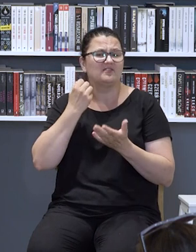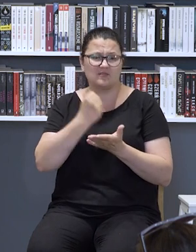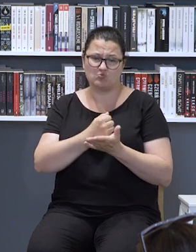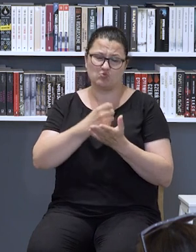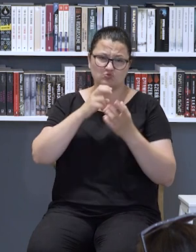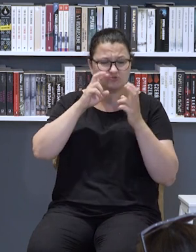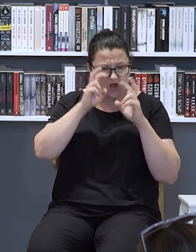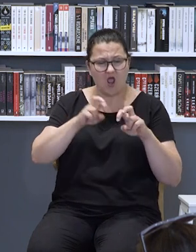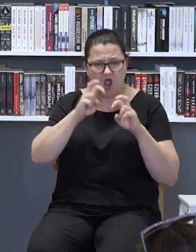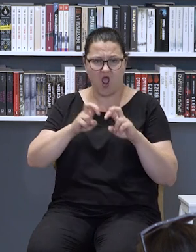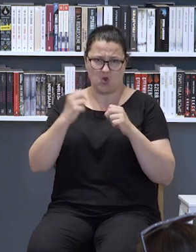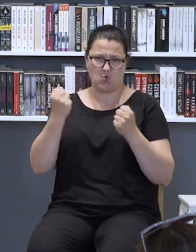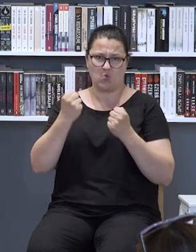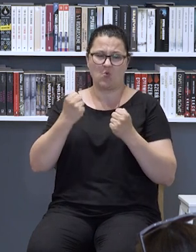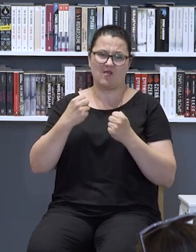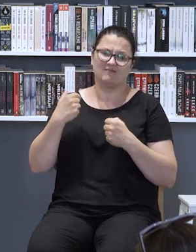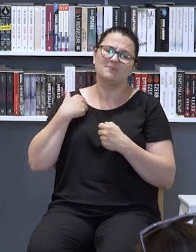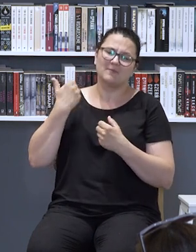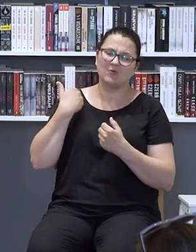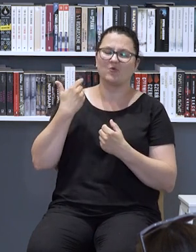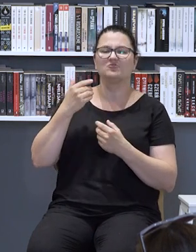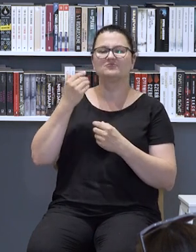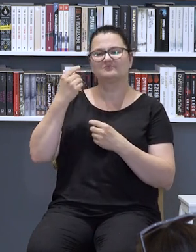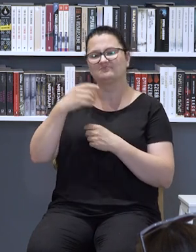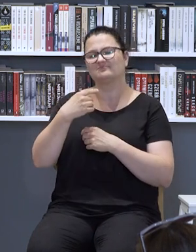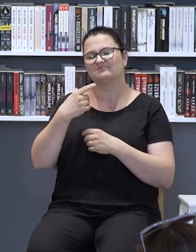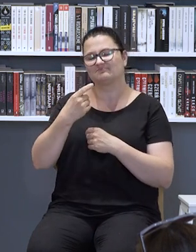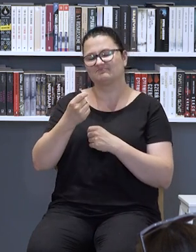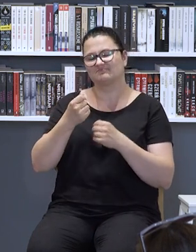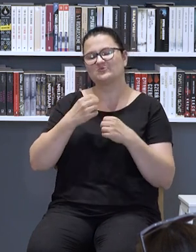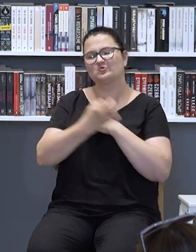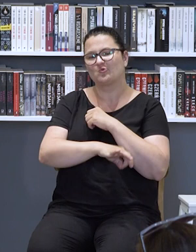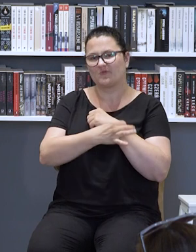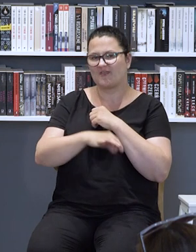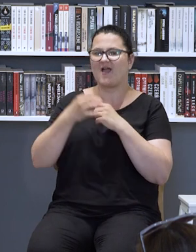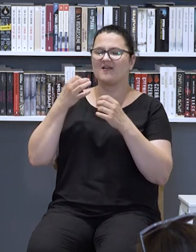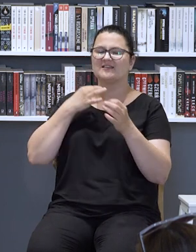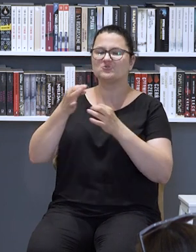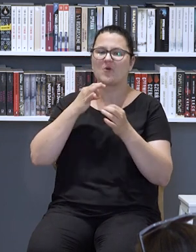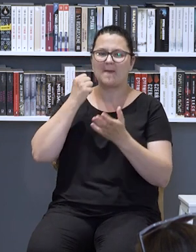miałam to na wykładach i musiałam z tego zdać egzamin z historii prawa.